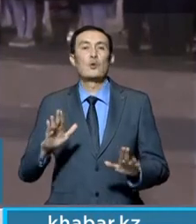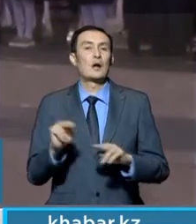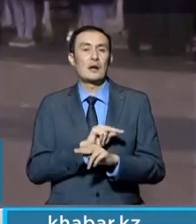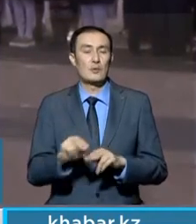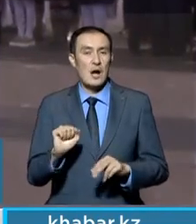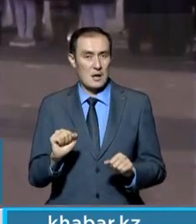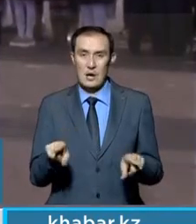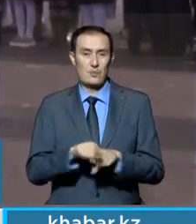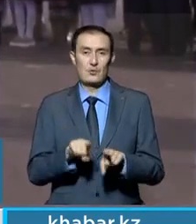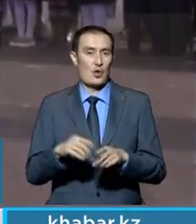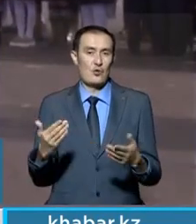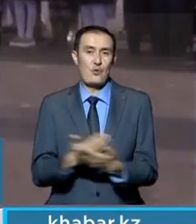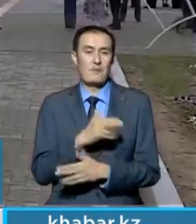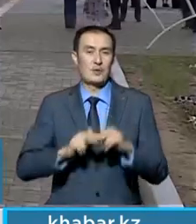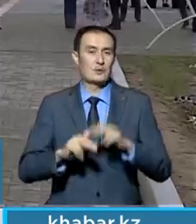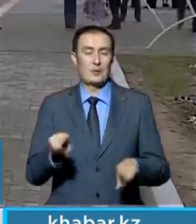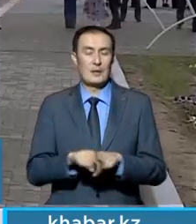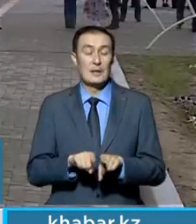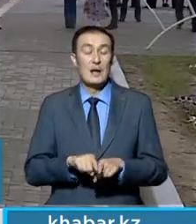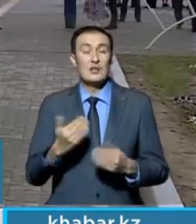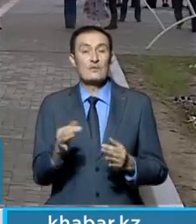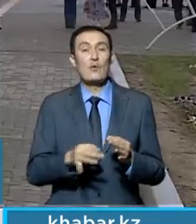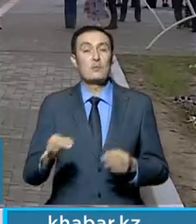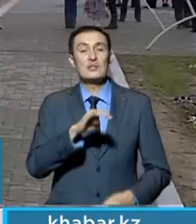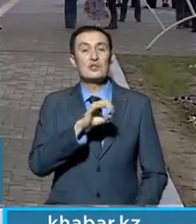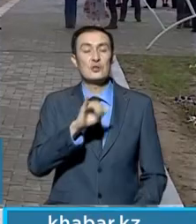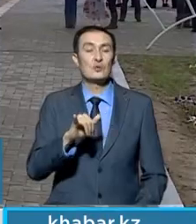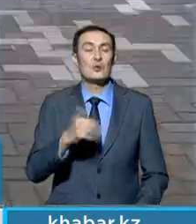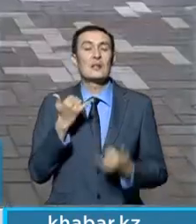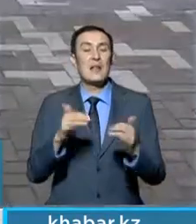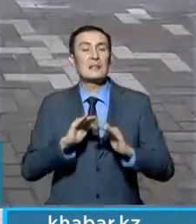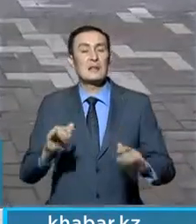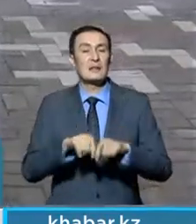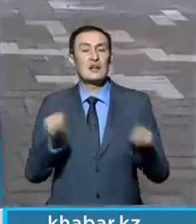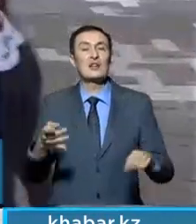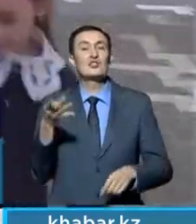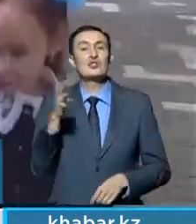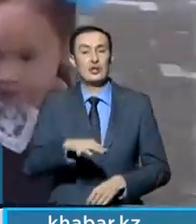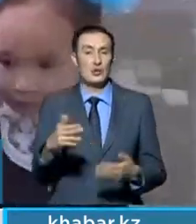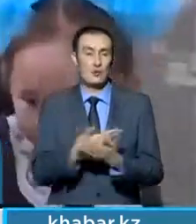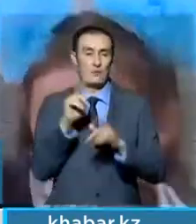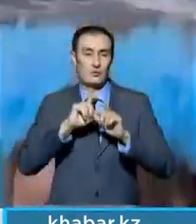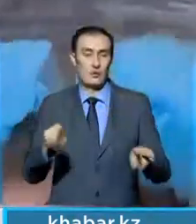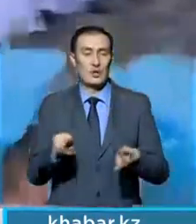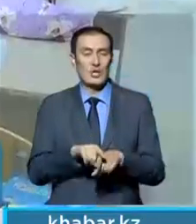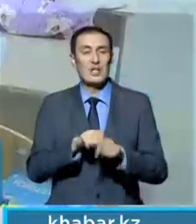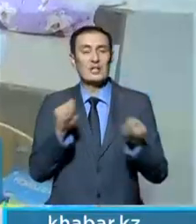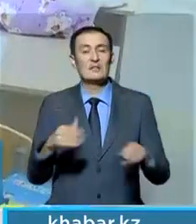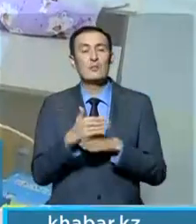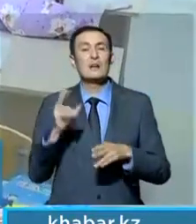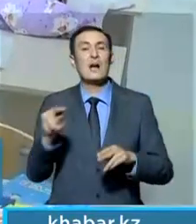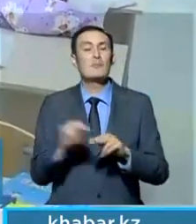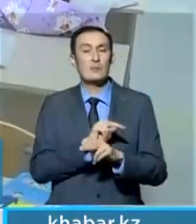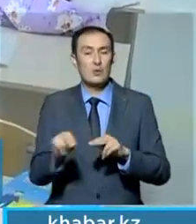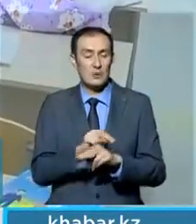а прям как будто новый построили. Сегодня в области Читасу свои двери для детей распахнули 4 новые школы. Еще столько же открылись после